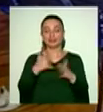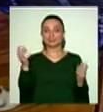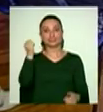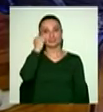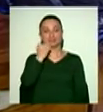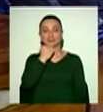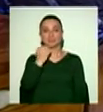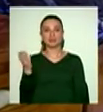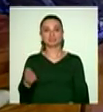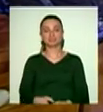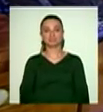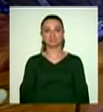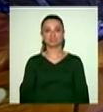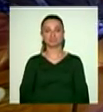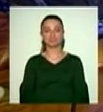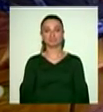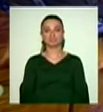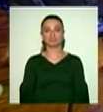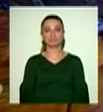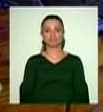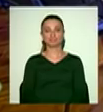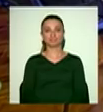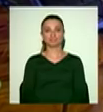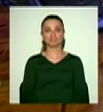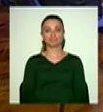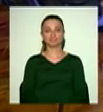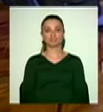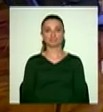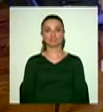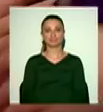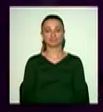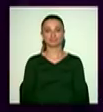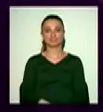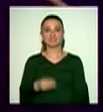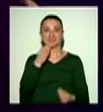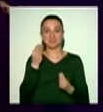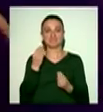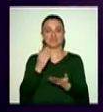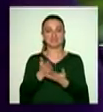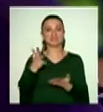ზანდი თიმატობა. Ho ho ho ho